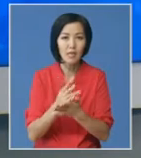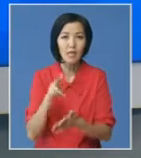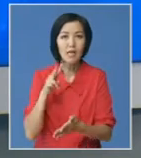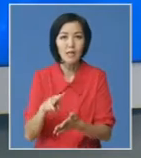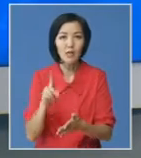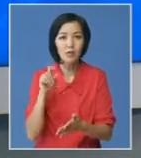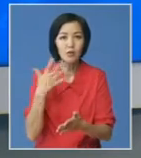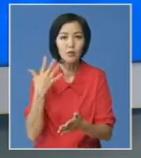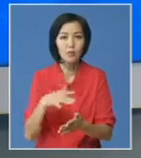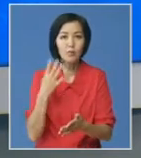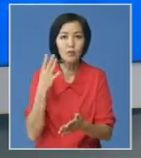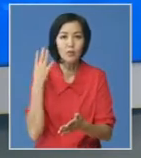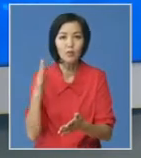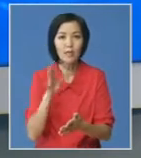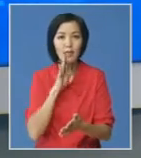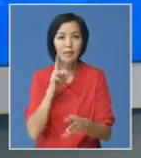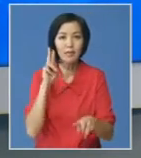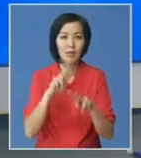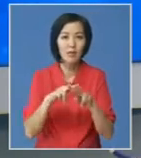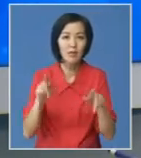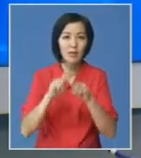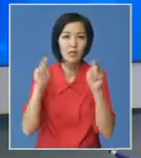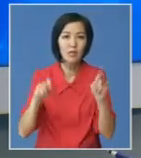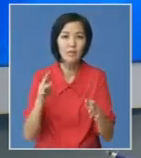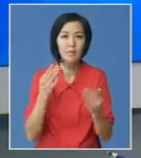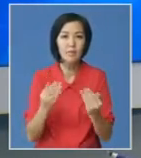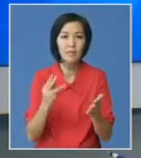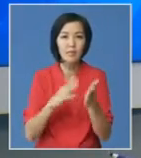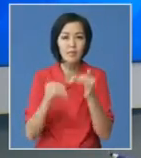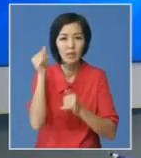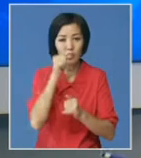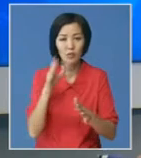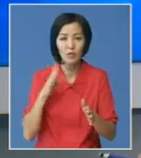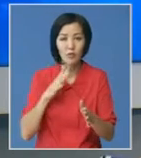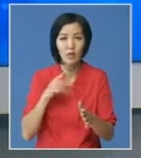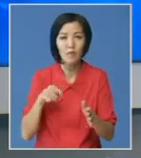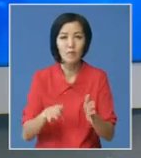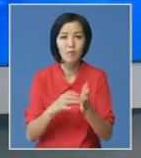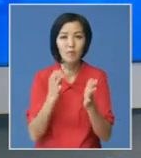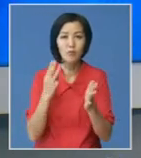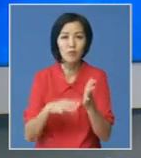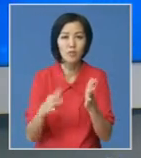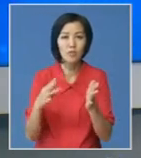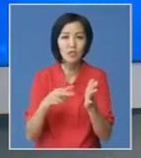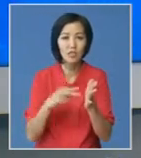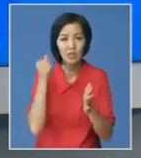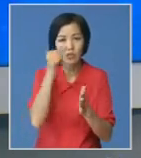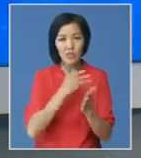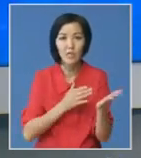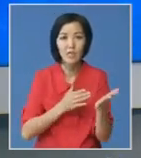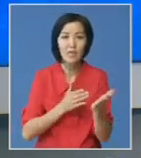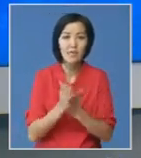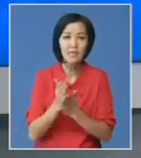Осыла 155-4 әйелдер колониясының ашылғанына биыл 80 жыл толды. Түрме 1937 жылы